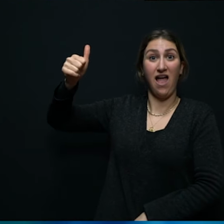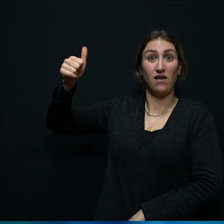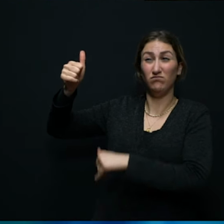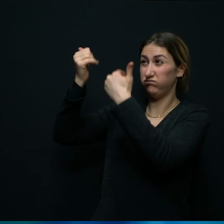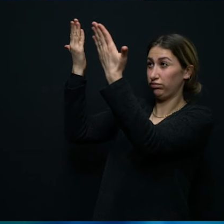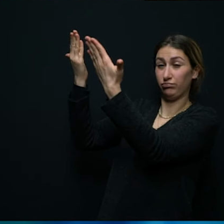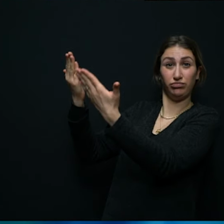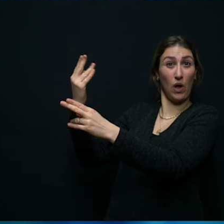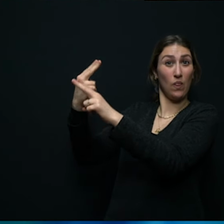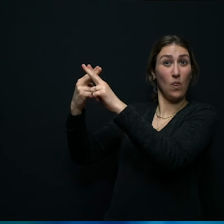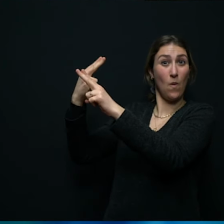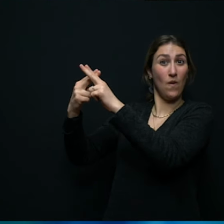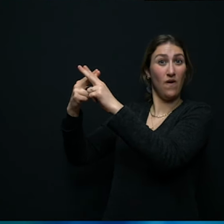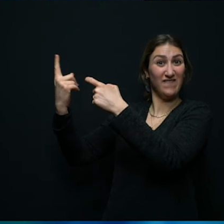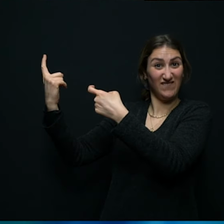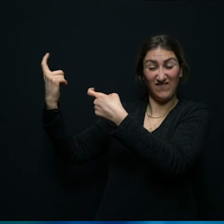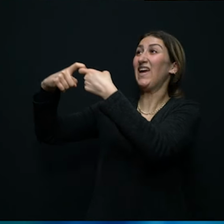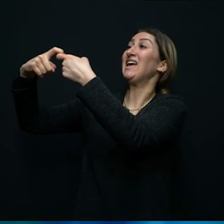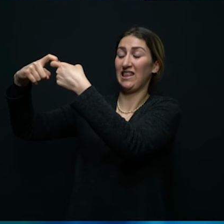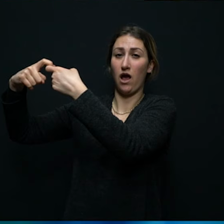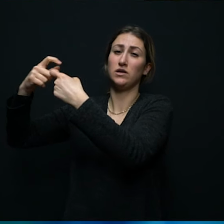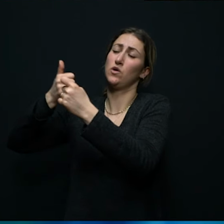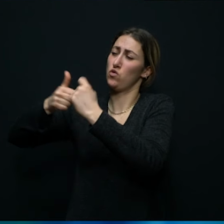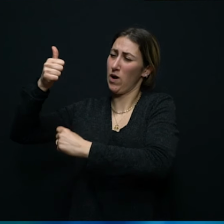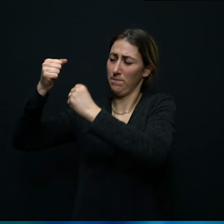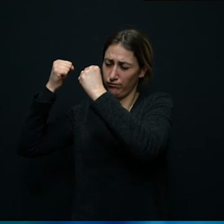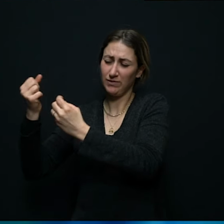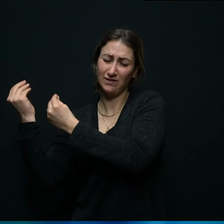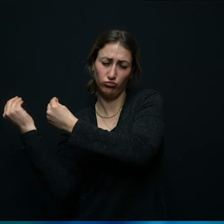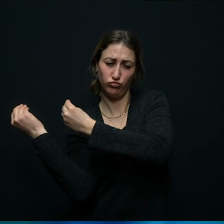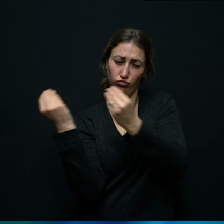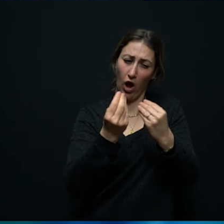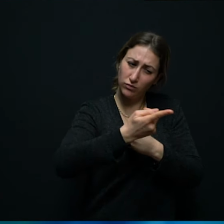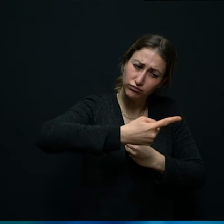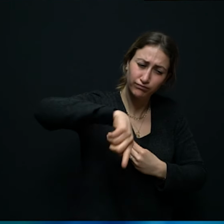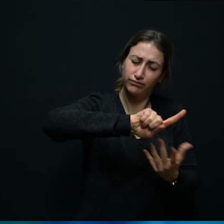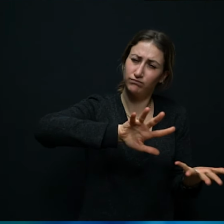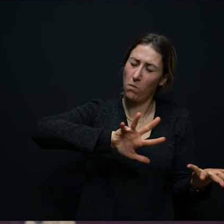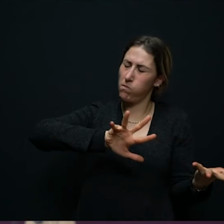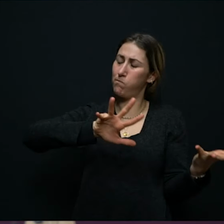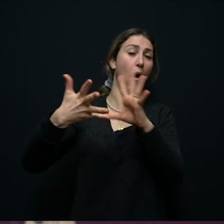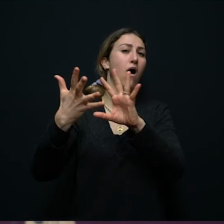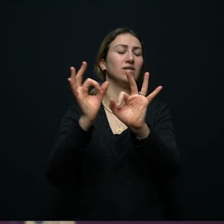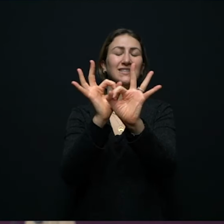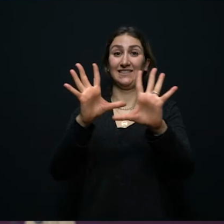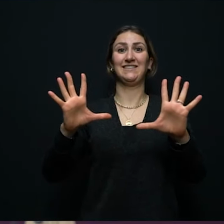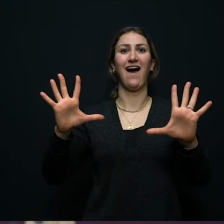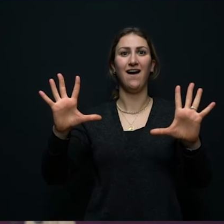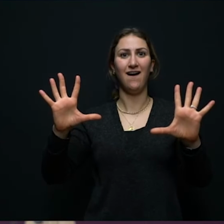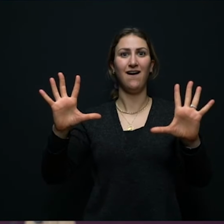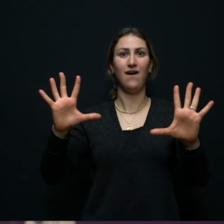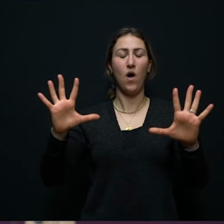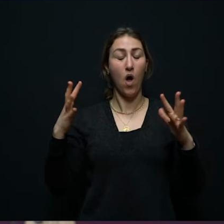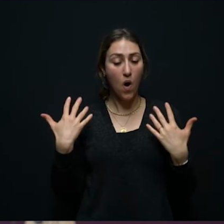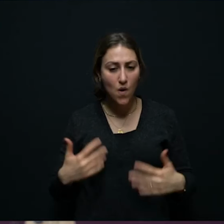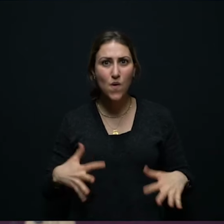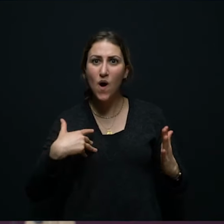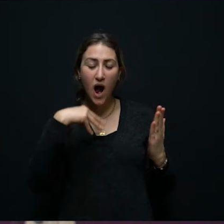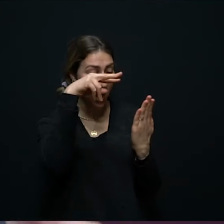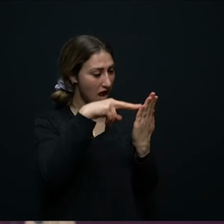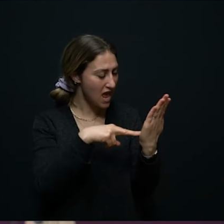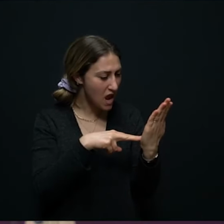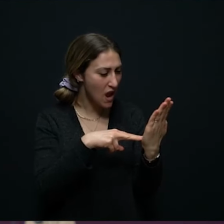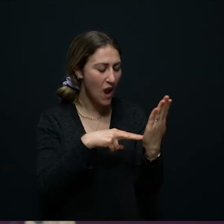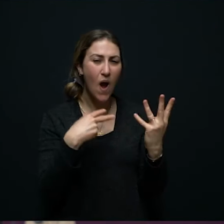ce texte nous parle de sainteté total c'étaient les salles aunisiens sont déjà arrivés à être un modèle